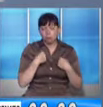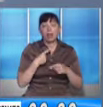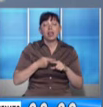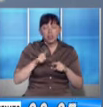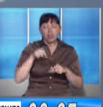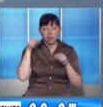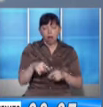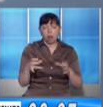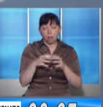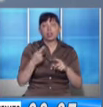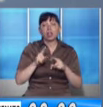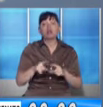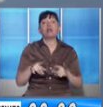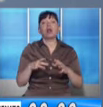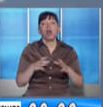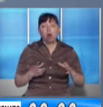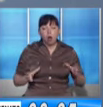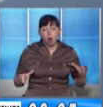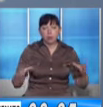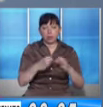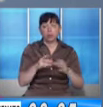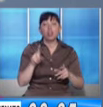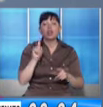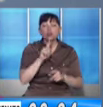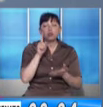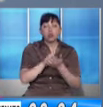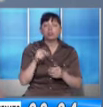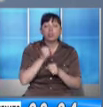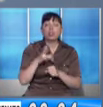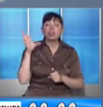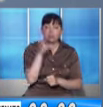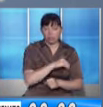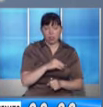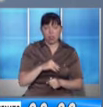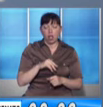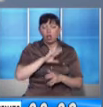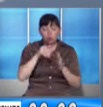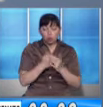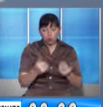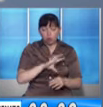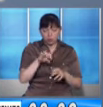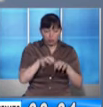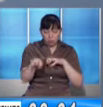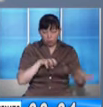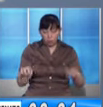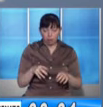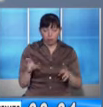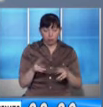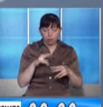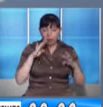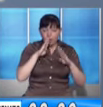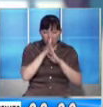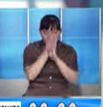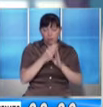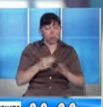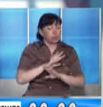acea echipă care unește și asta trebuie să facă toți absolut, dar nu să dezbine ceea ce s-au ocupat politicienii noștri în ultimii 30 de ani. Vă mulțumesc